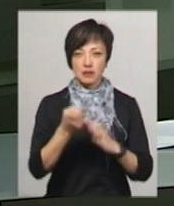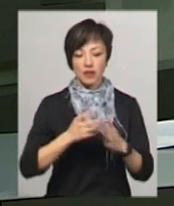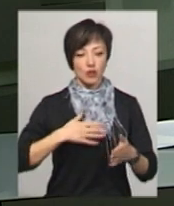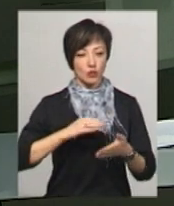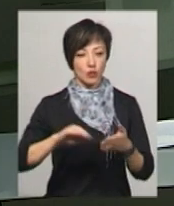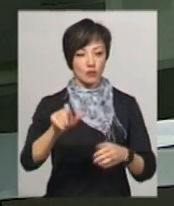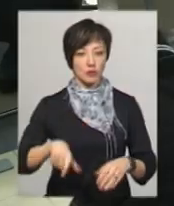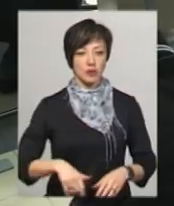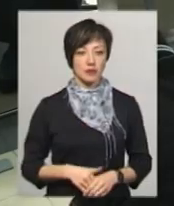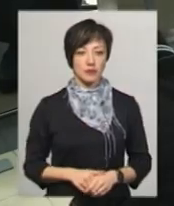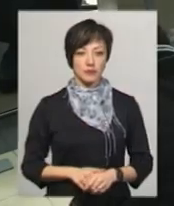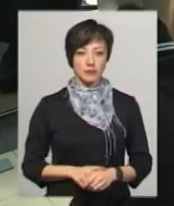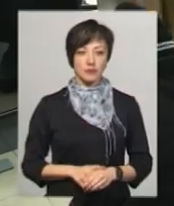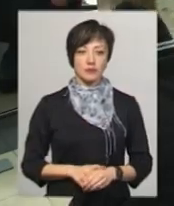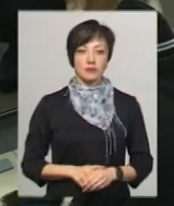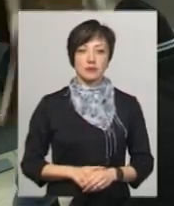Зелінська.